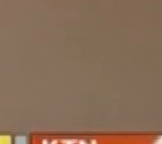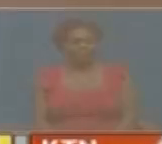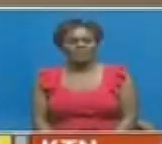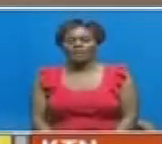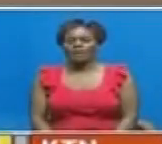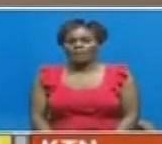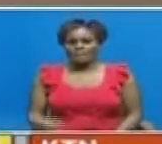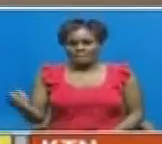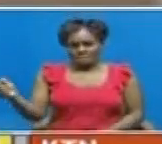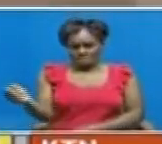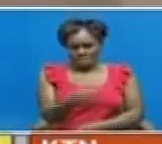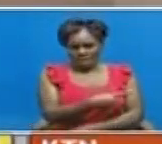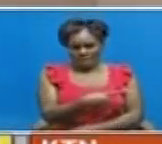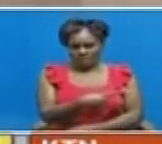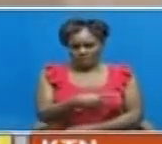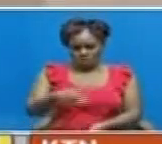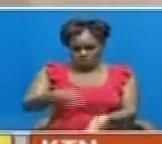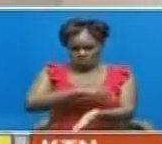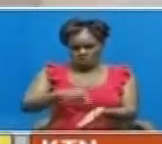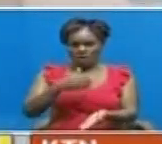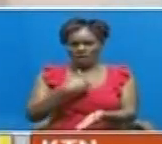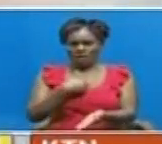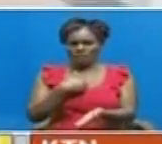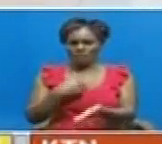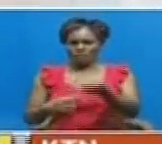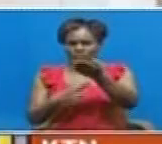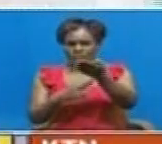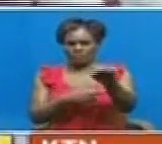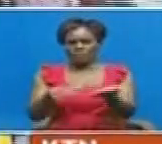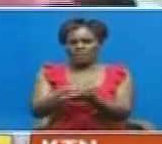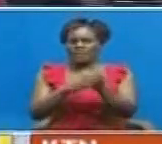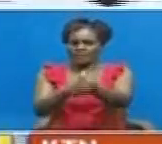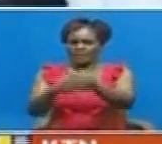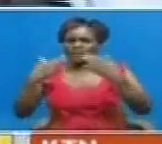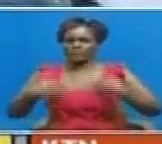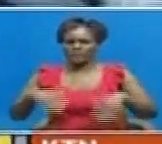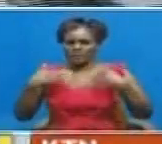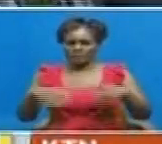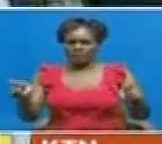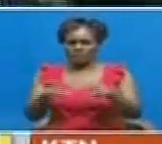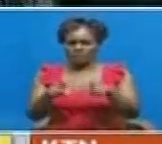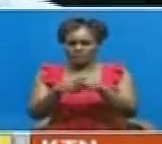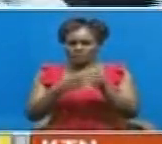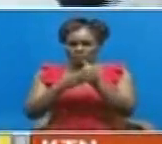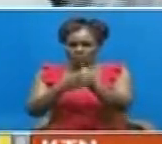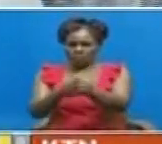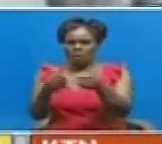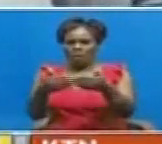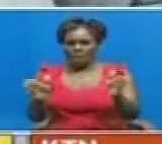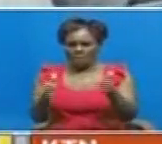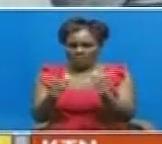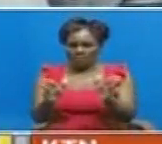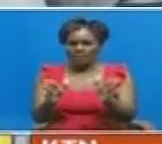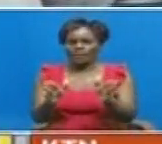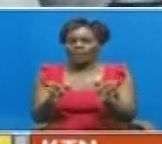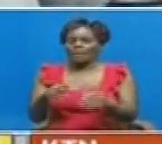mwezi wa ramadhan ambo imeter quran ni uu kwa watu na hoja zilizo wazi za uu na upu